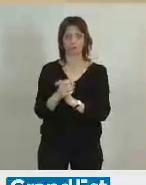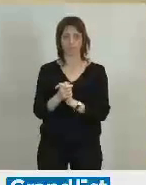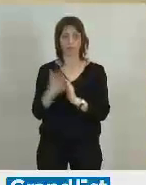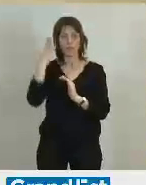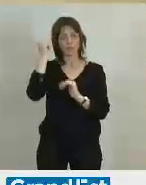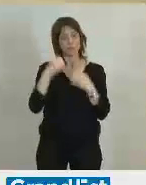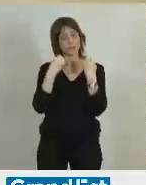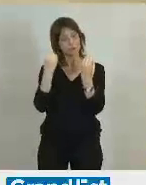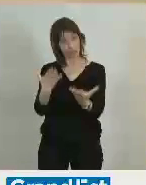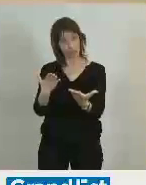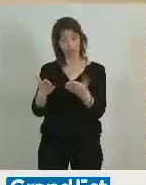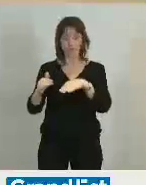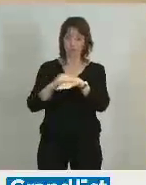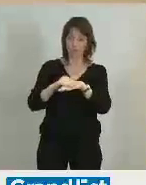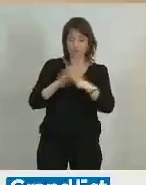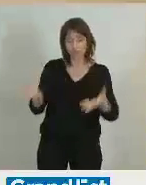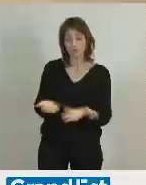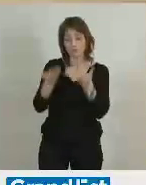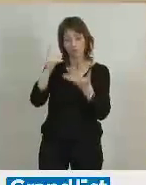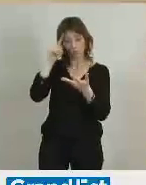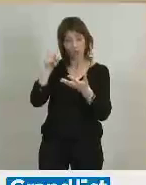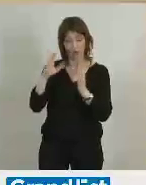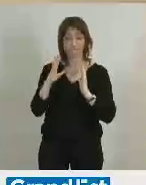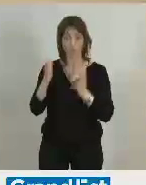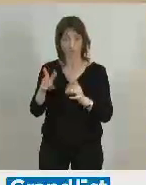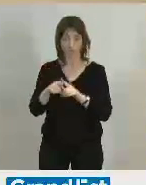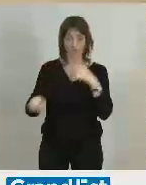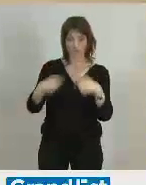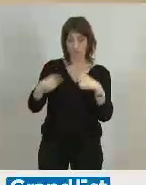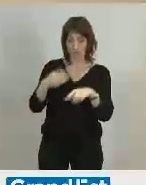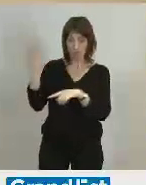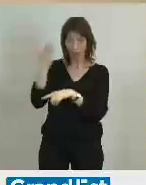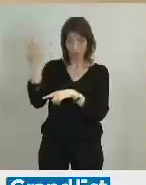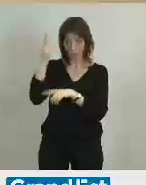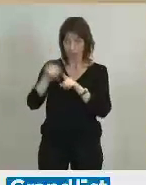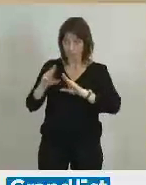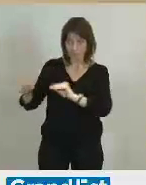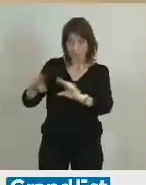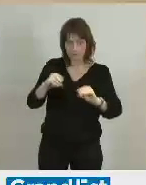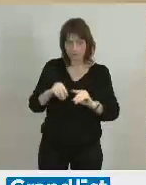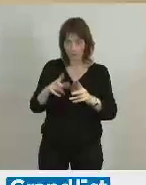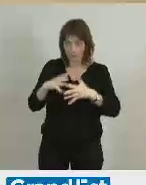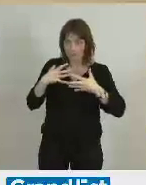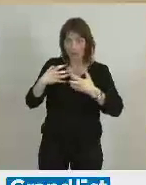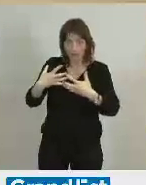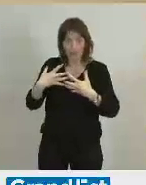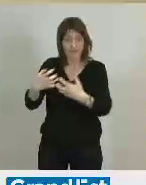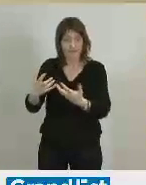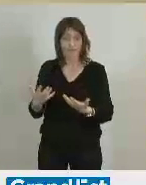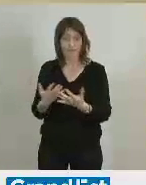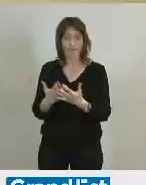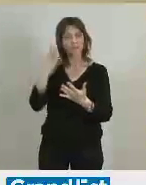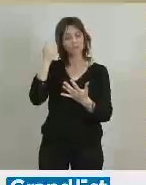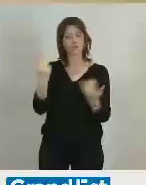cette politique car elle est volontaire et souple, ambitieuse mais pragmatique, enthousiaste et attractive. Et c'est bien l'exemple, contrairement à ce